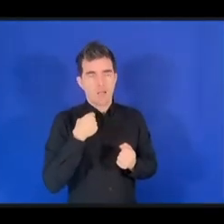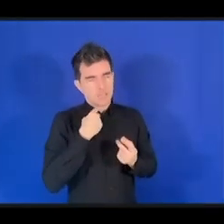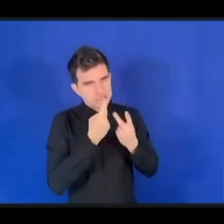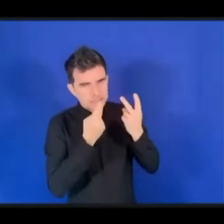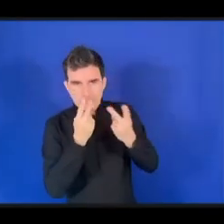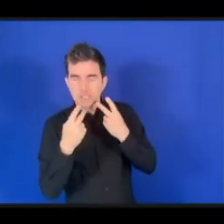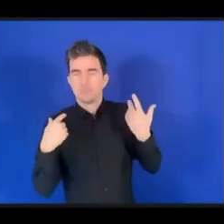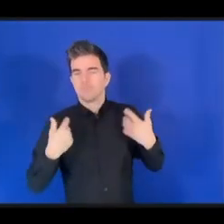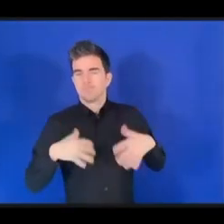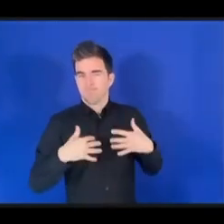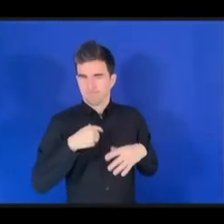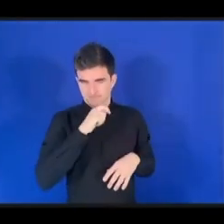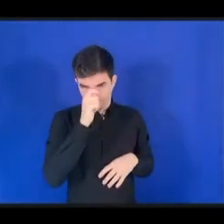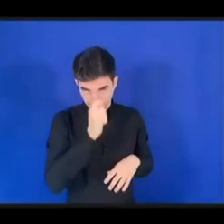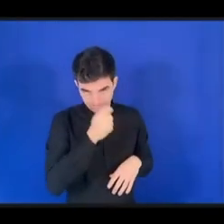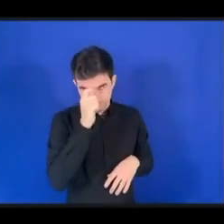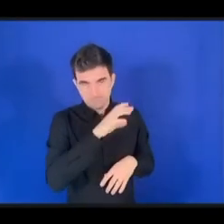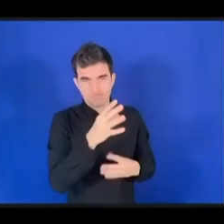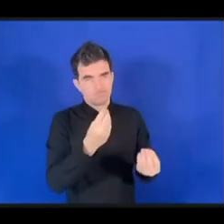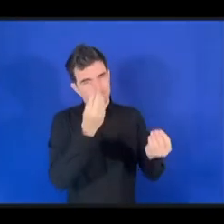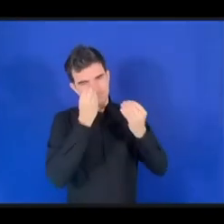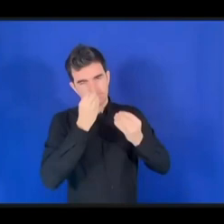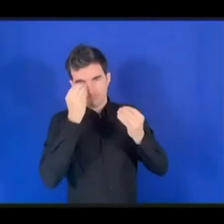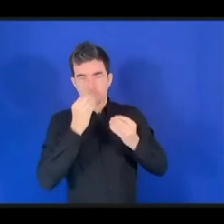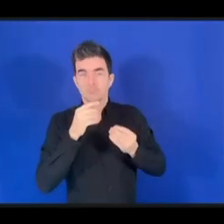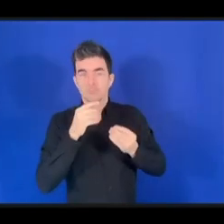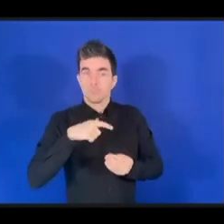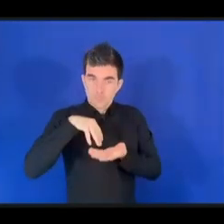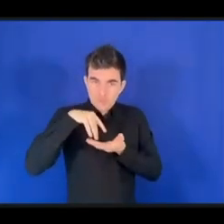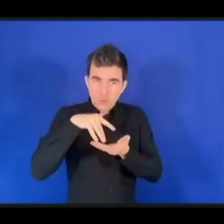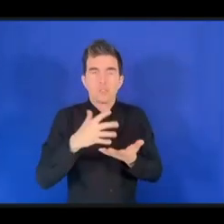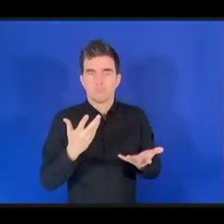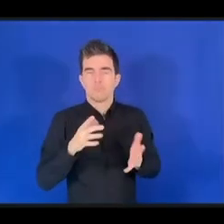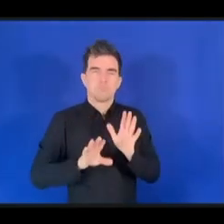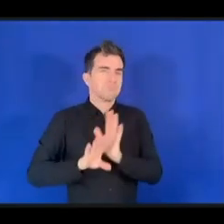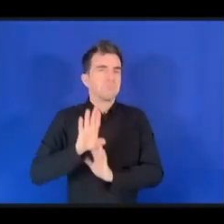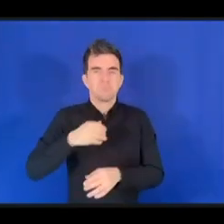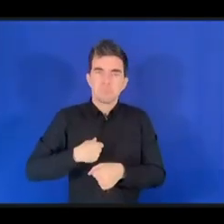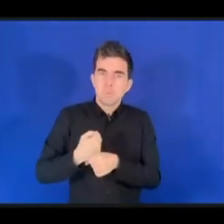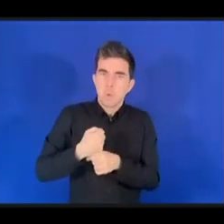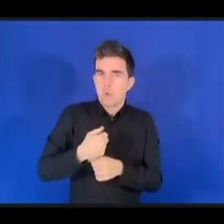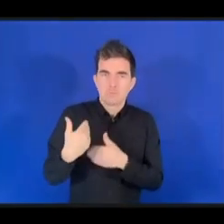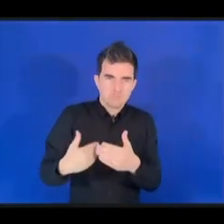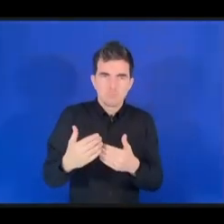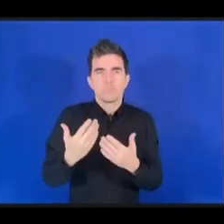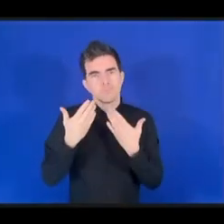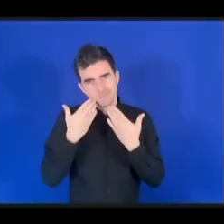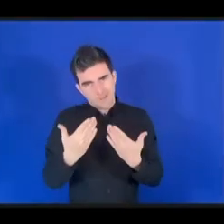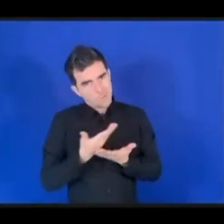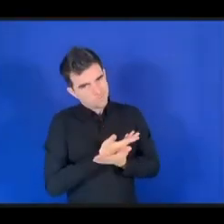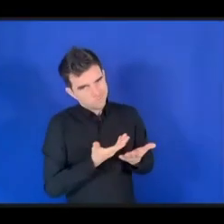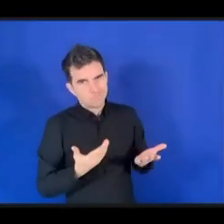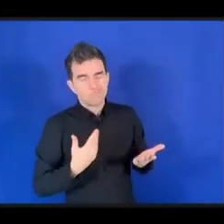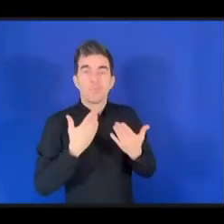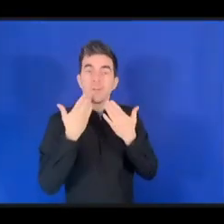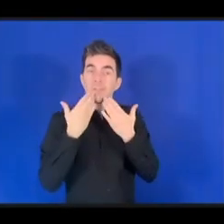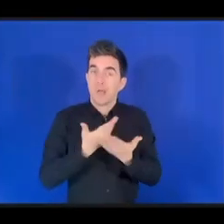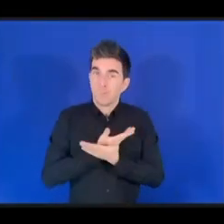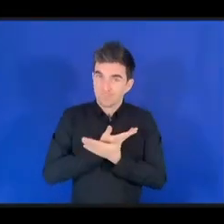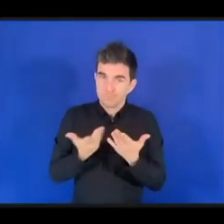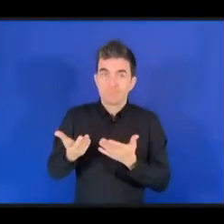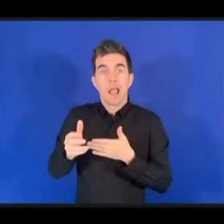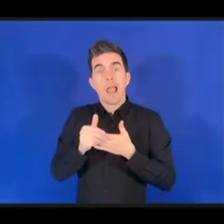ますまたえこの場を借りましてそういった意味での日本に対します